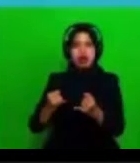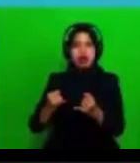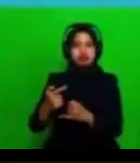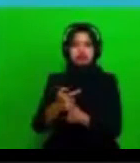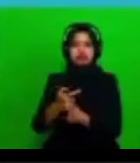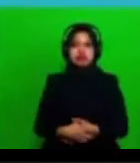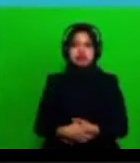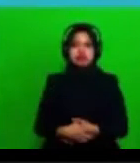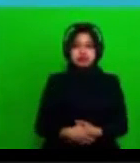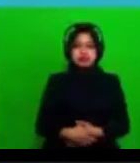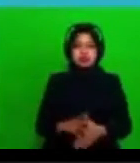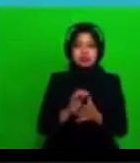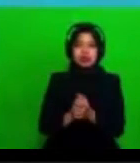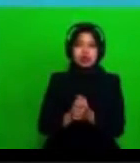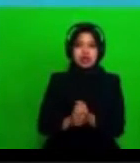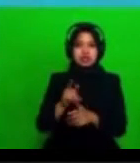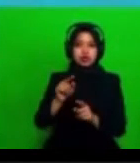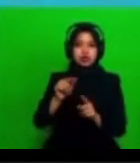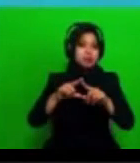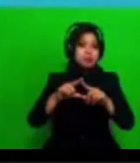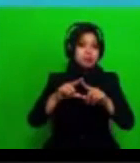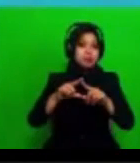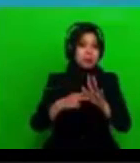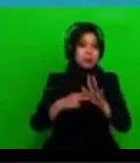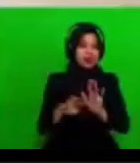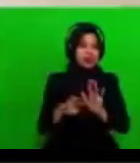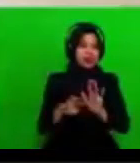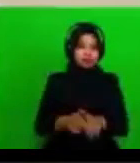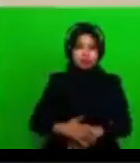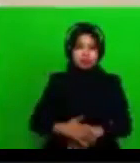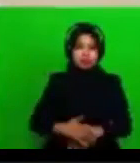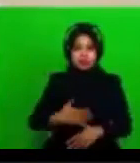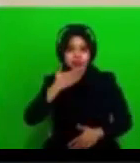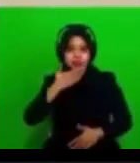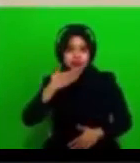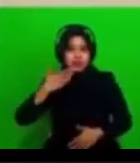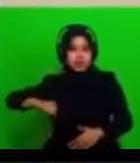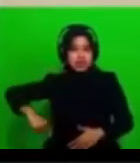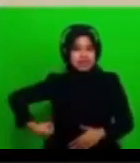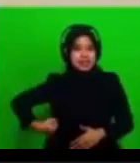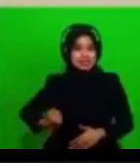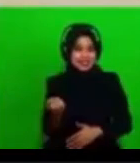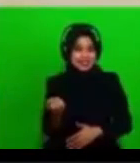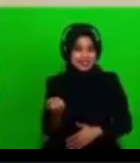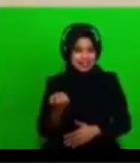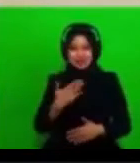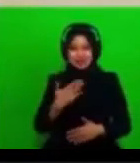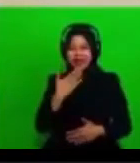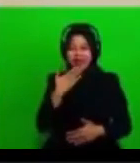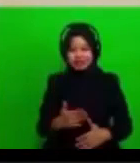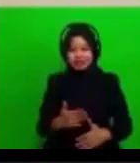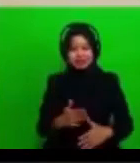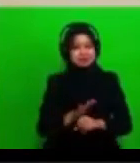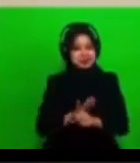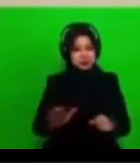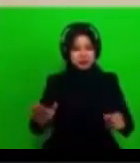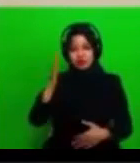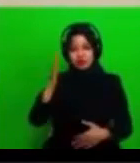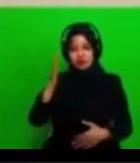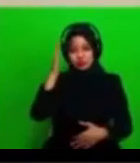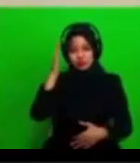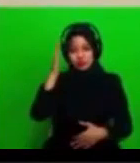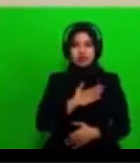kurang. Perkenankan saya tutup dengan pantun. Cantik nian istri kita terkasih. Cukup sekian. Terima